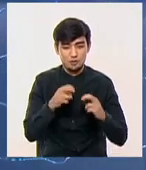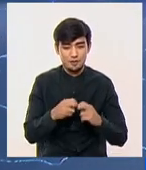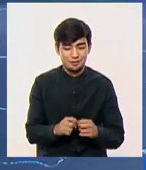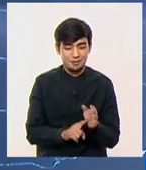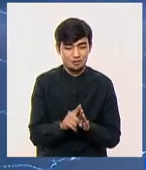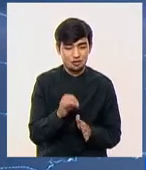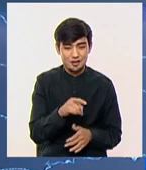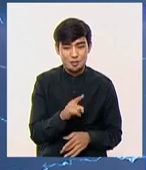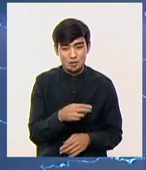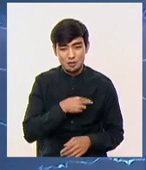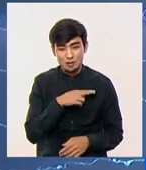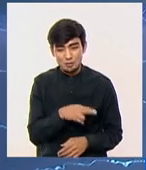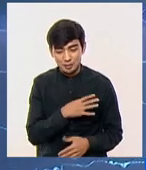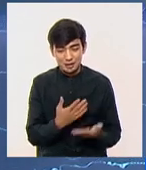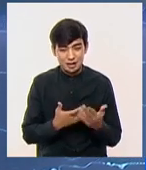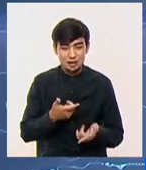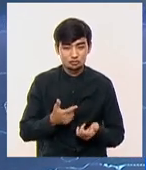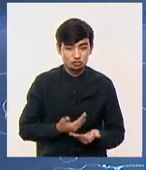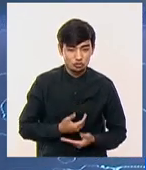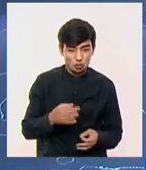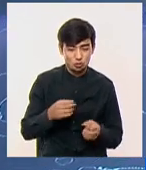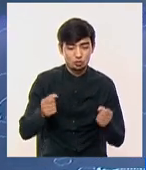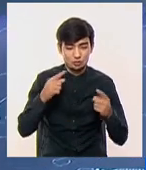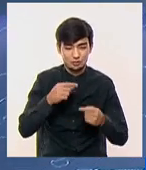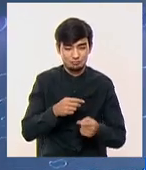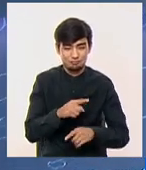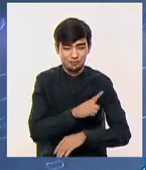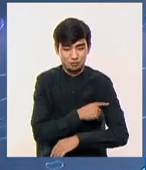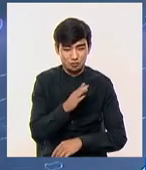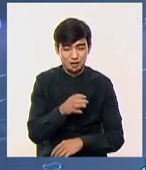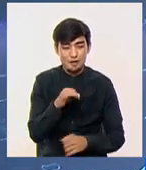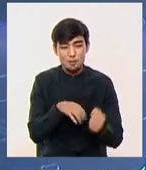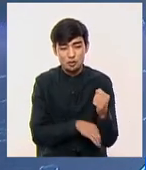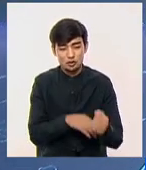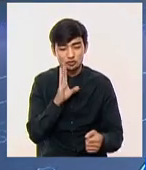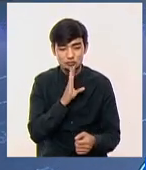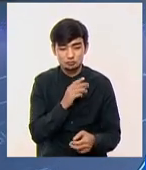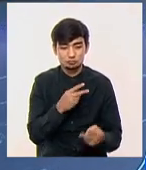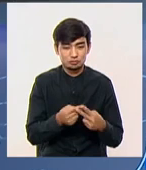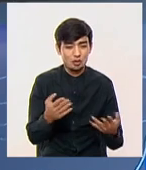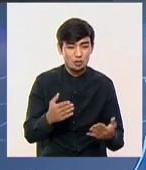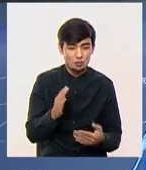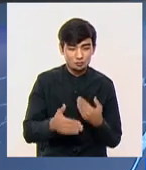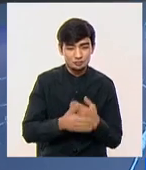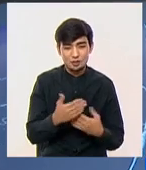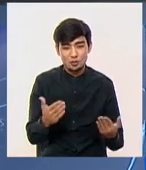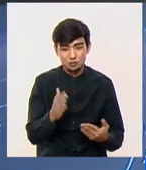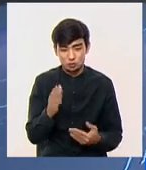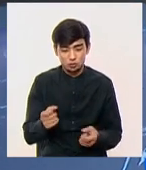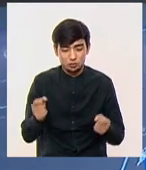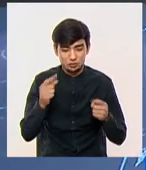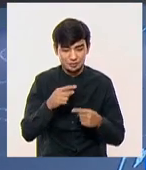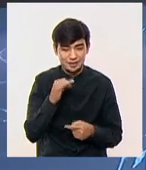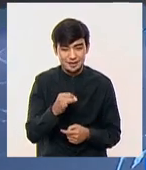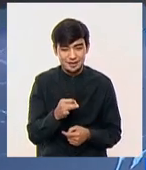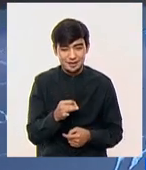сараптама кезінде сәбидің өлі не тірі туылғаны анықталады. Содан кейін ғана әйелге қандай жаза берілетіні белгілі болмақ. Еске сала